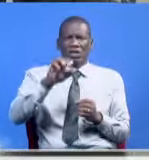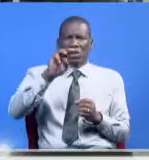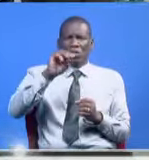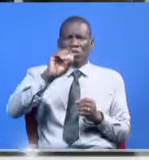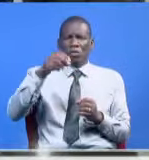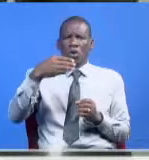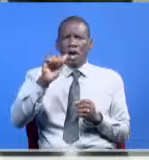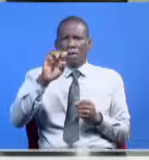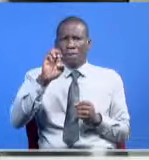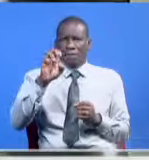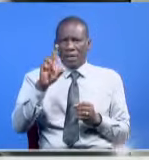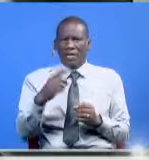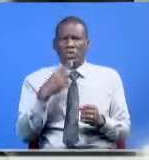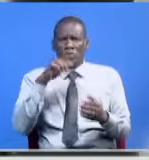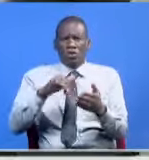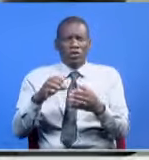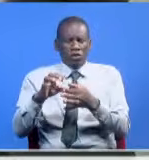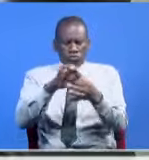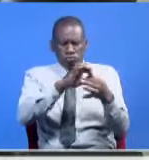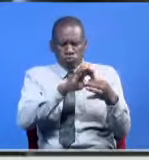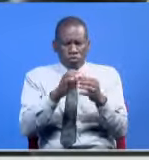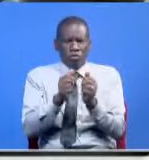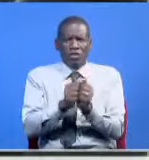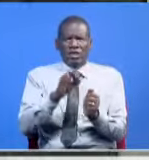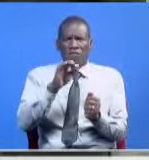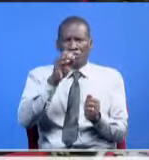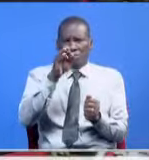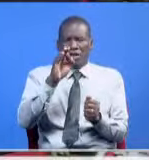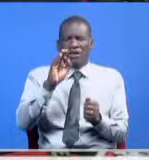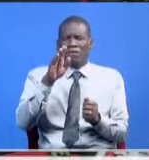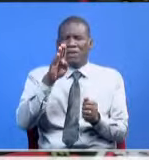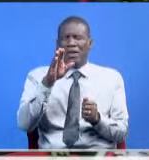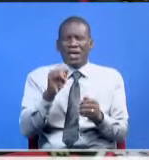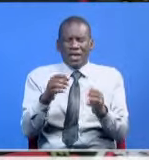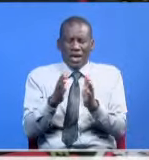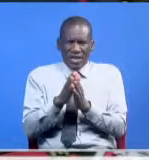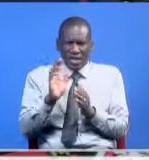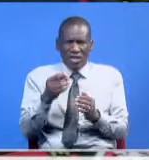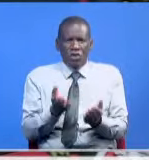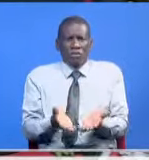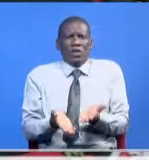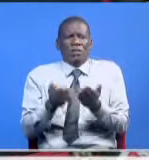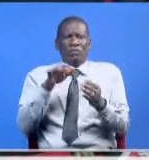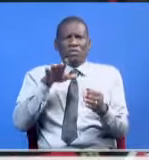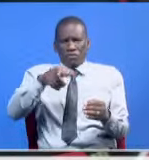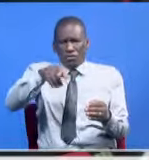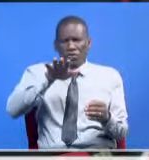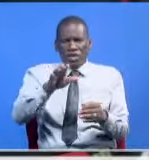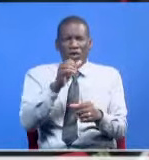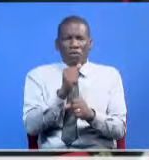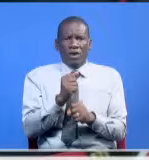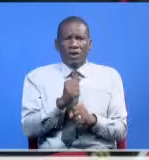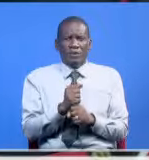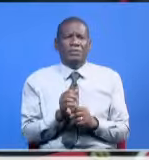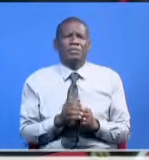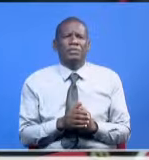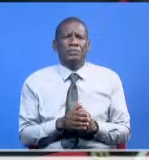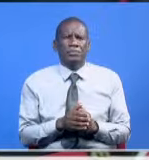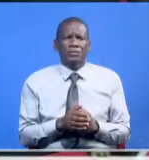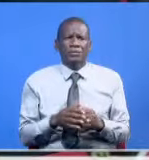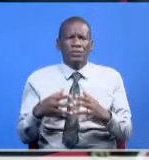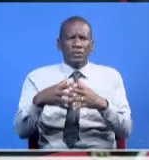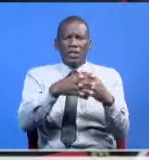Mohamed ameshikilia kuwa ushirikiano huo na FBI utaimarisha pakubwa utendakazi wao. US